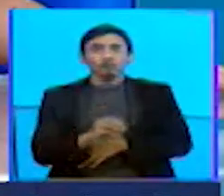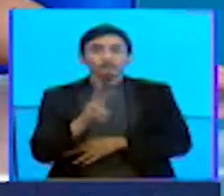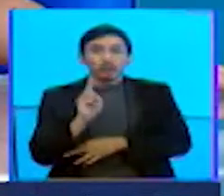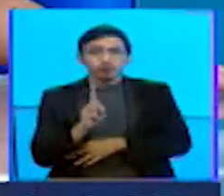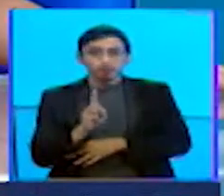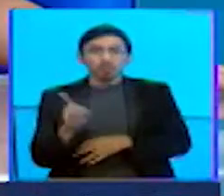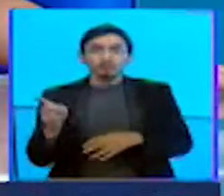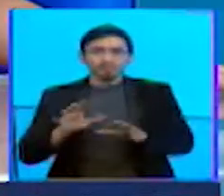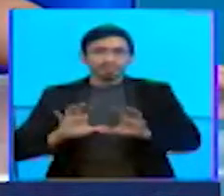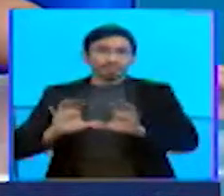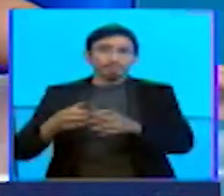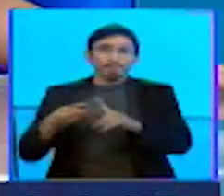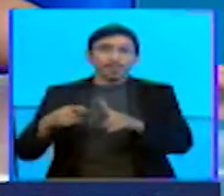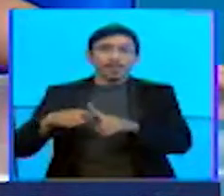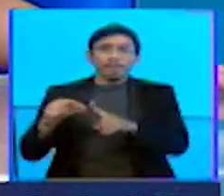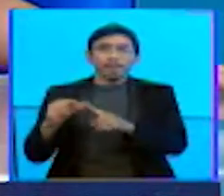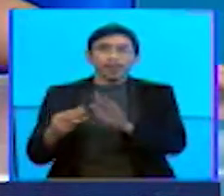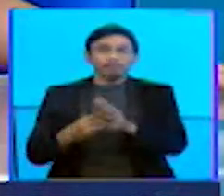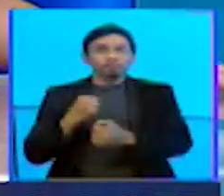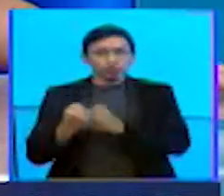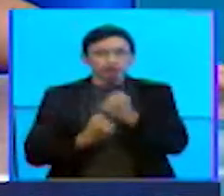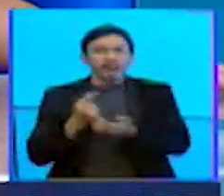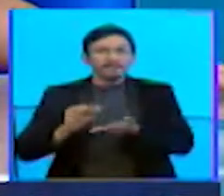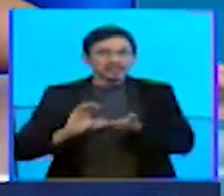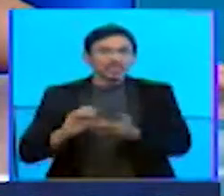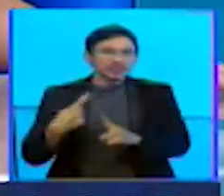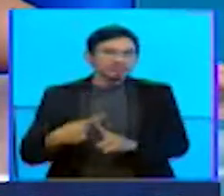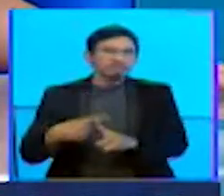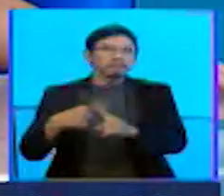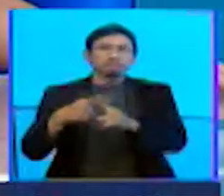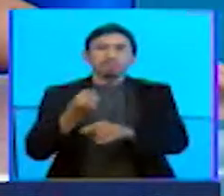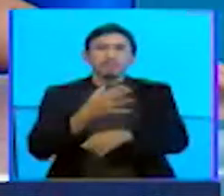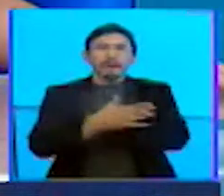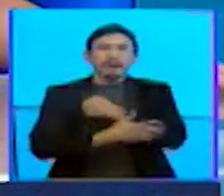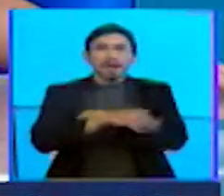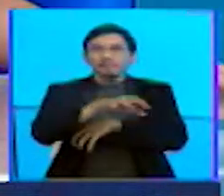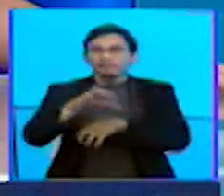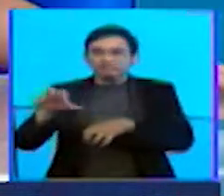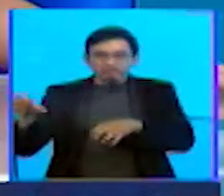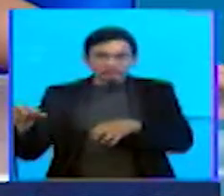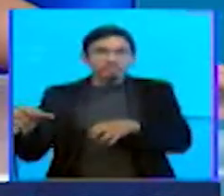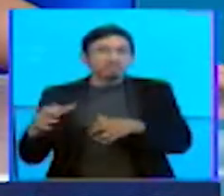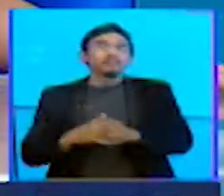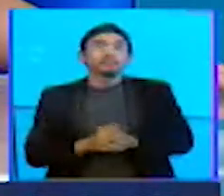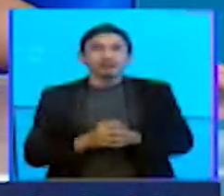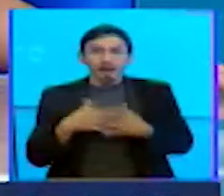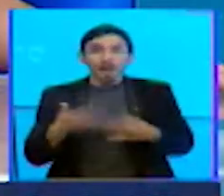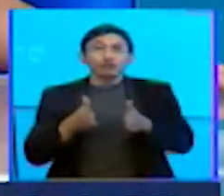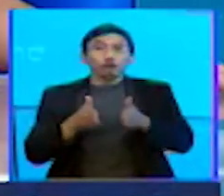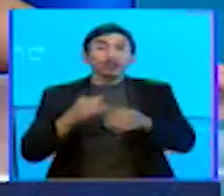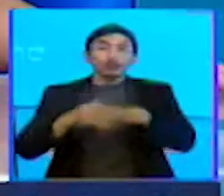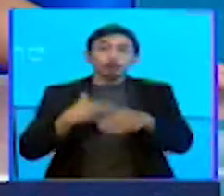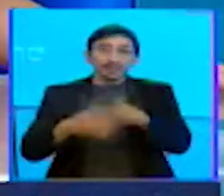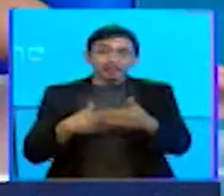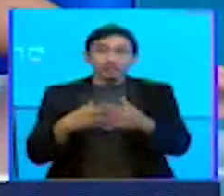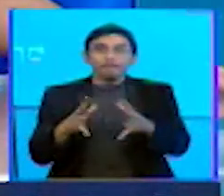Badan Koordinasi Penanaman Modal BKPM mengupayakan peningkatan investasi dari berbagai negara yang berpotensi besar di sektor industri padat